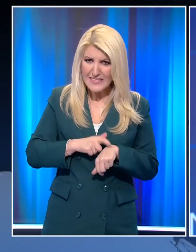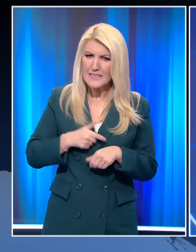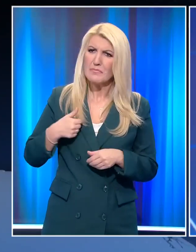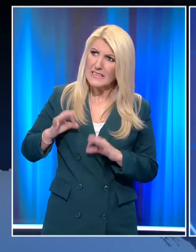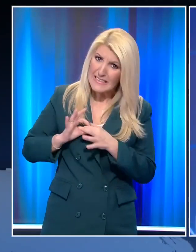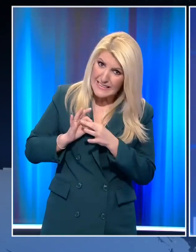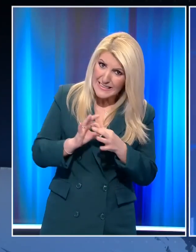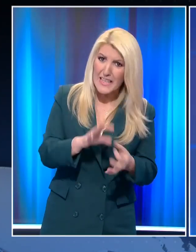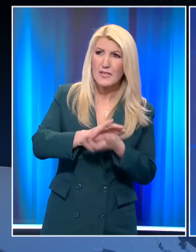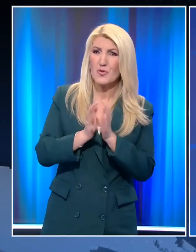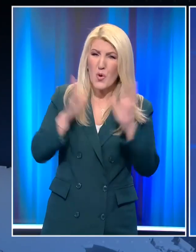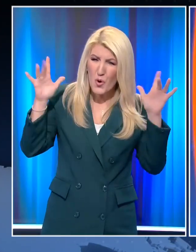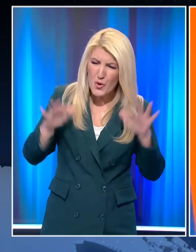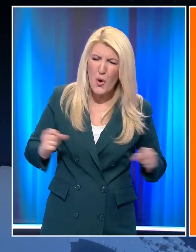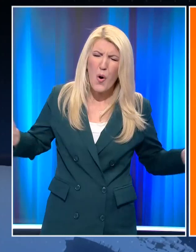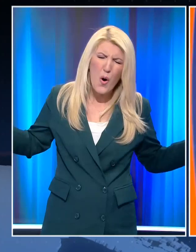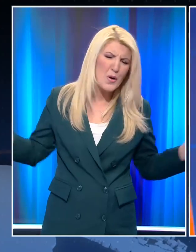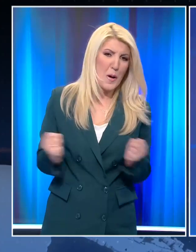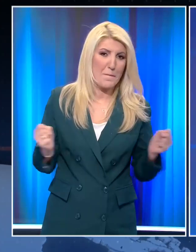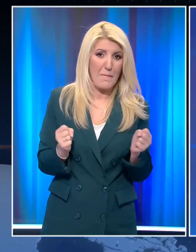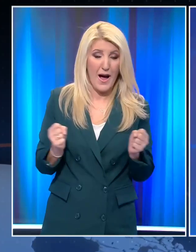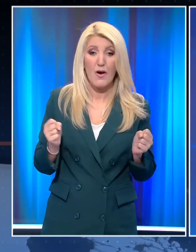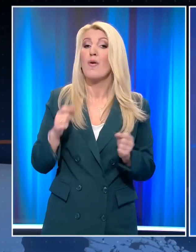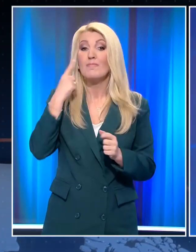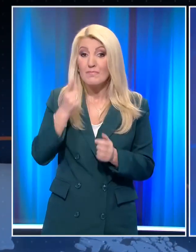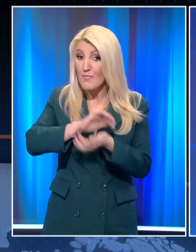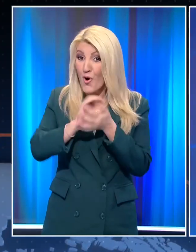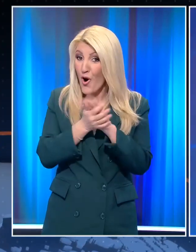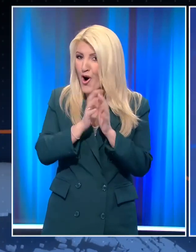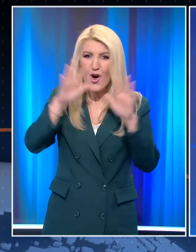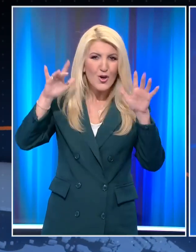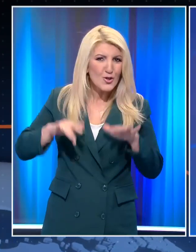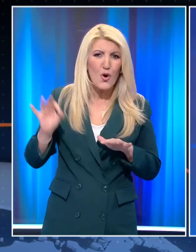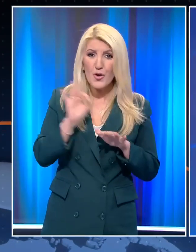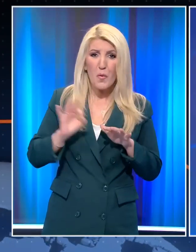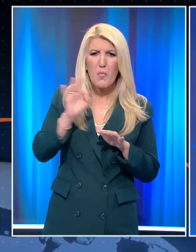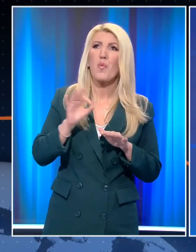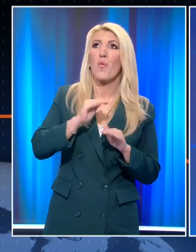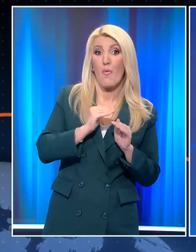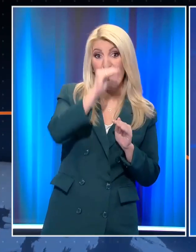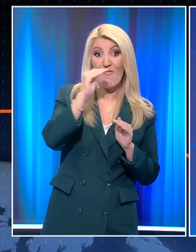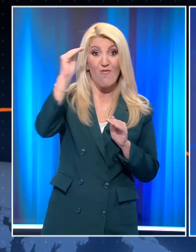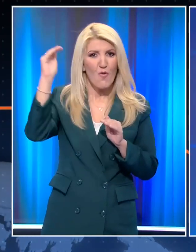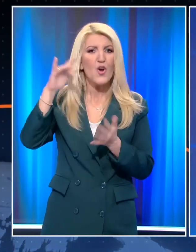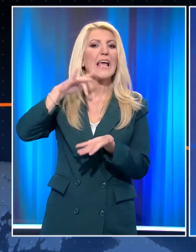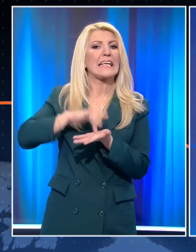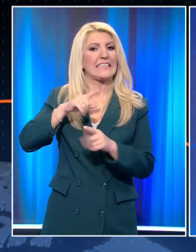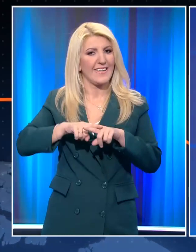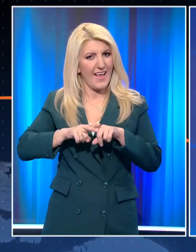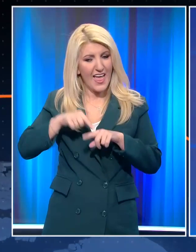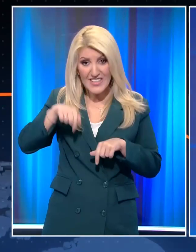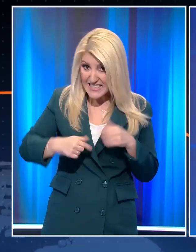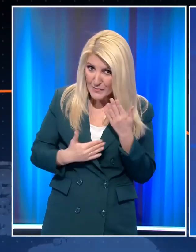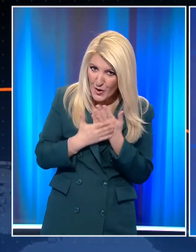εξέλιξη με χιόνια και δρυμή ψύχος. Στα λευκά έχουν ντυθεί περιοχές της Βόρειας και Κεντρικής Ελλάδας, ενώ από το πρωί χιονίζει και στα ορεινά